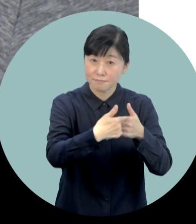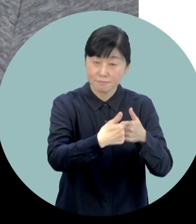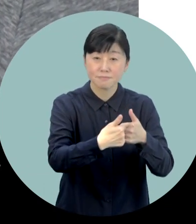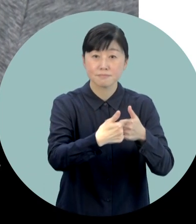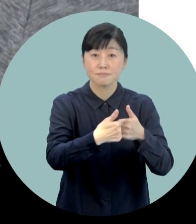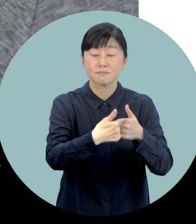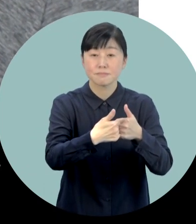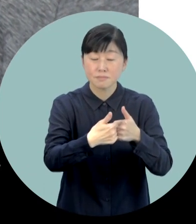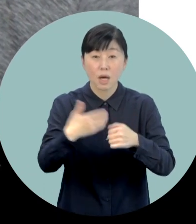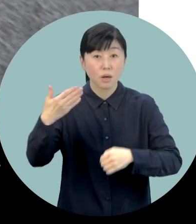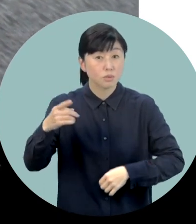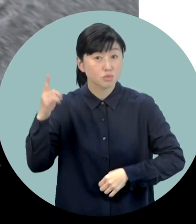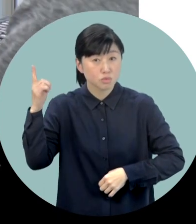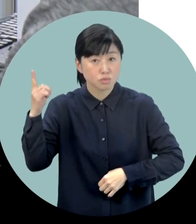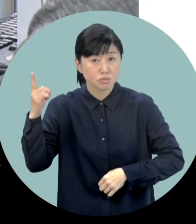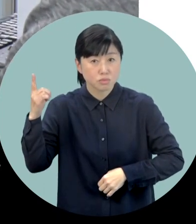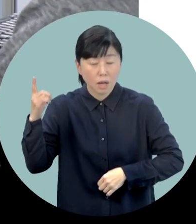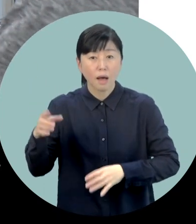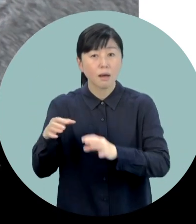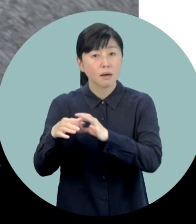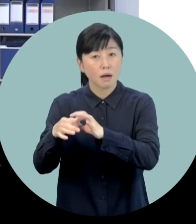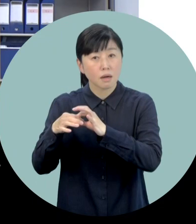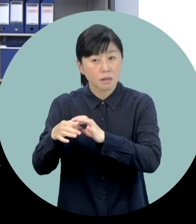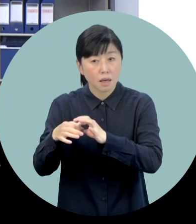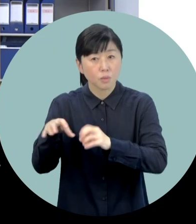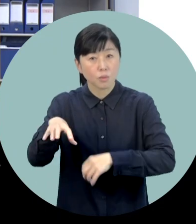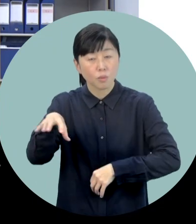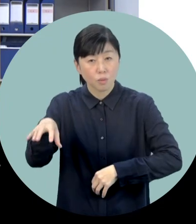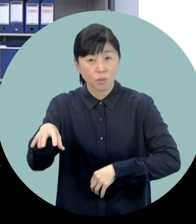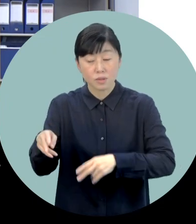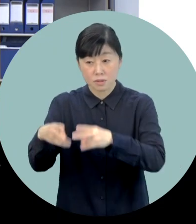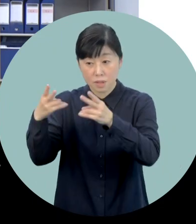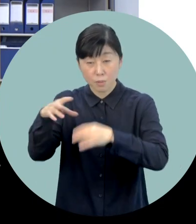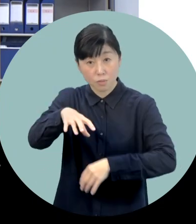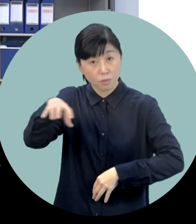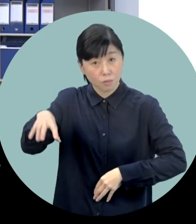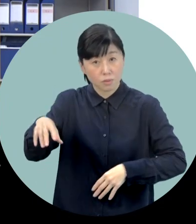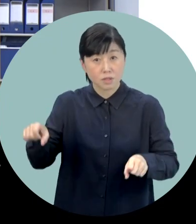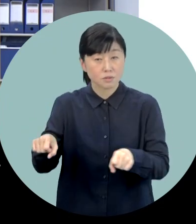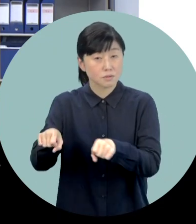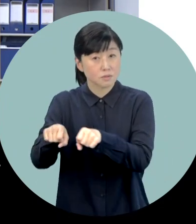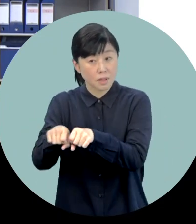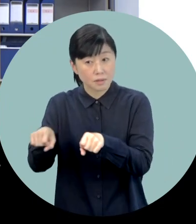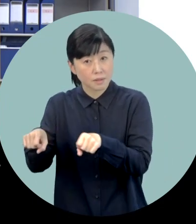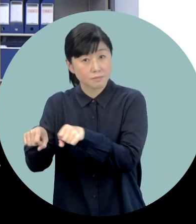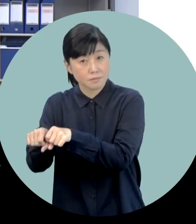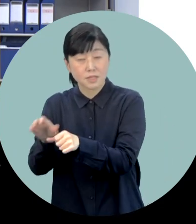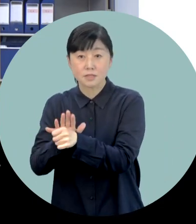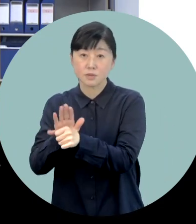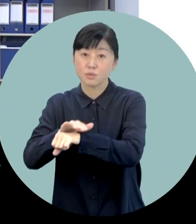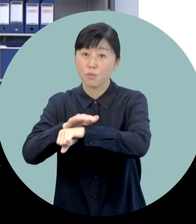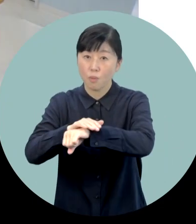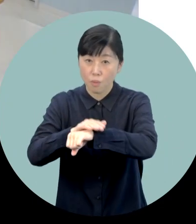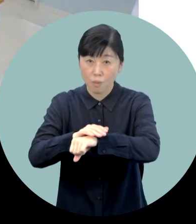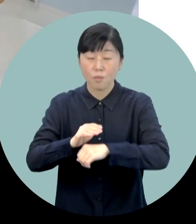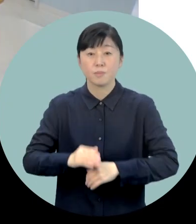け、区の関係所管や専門機関に引き継ぎ支援に結びつけています。